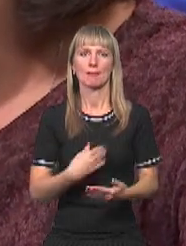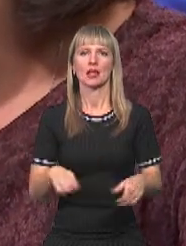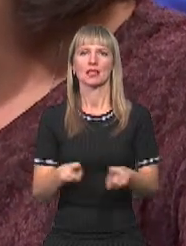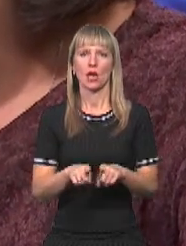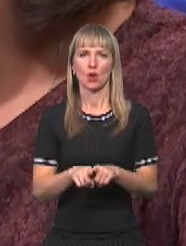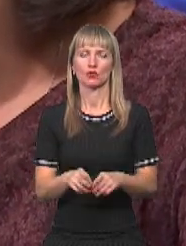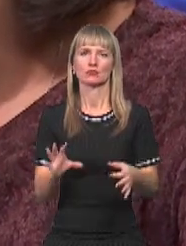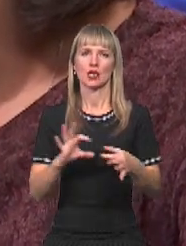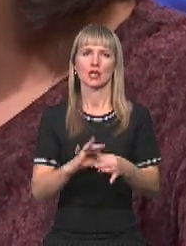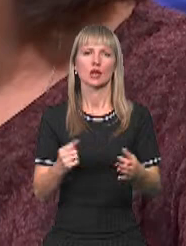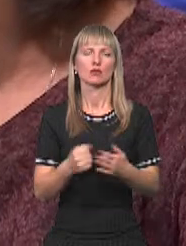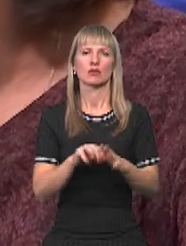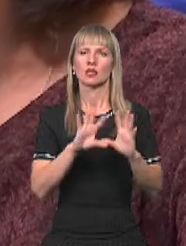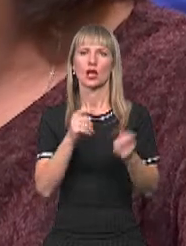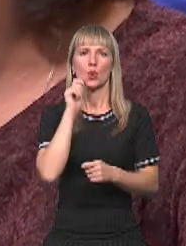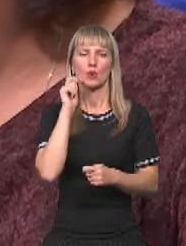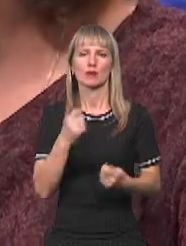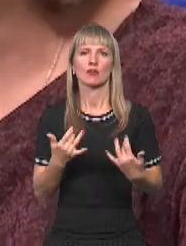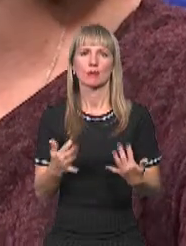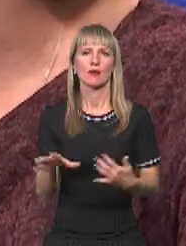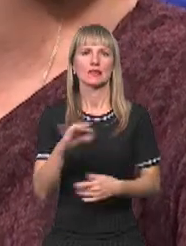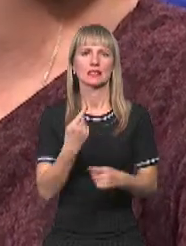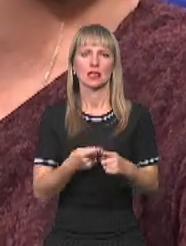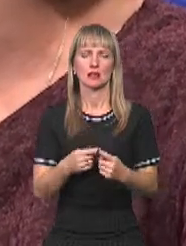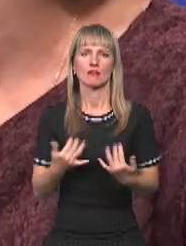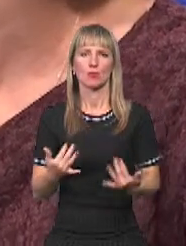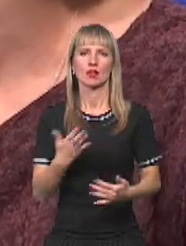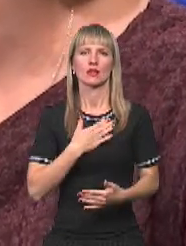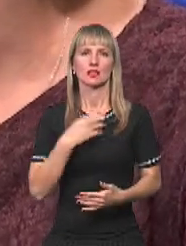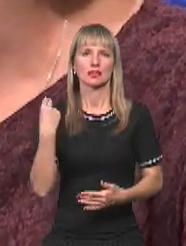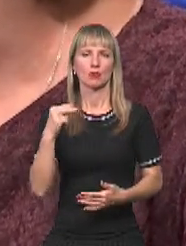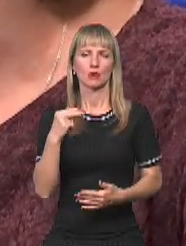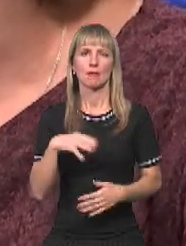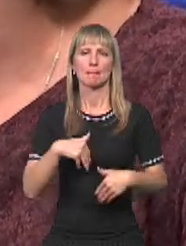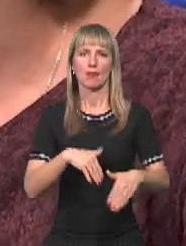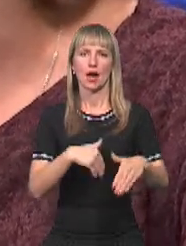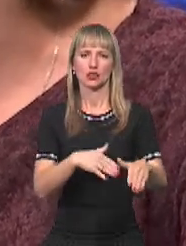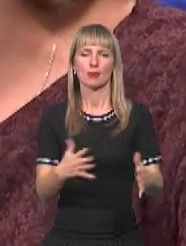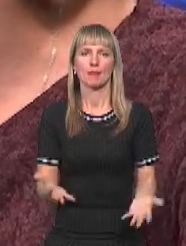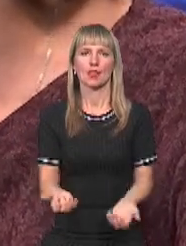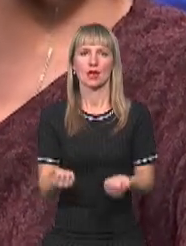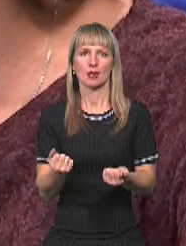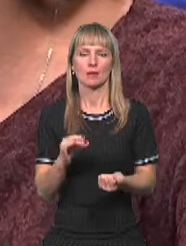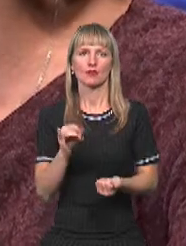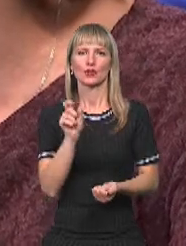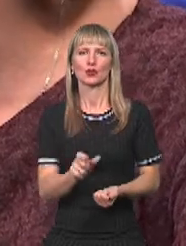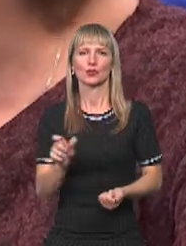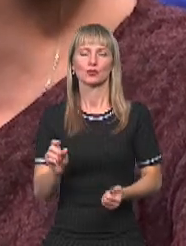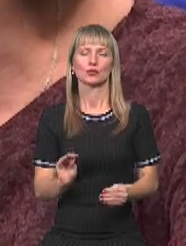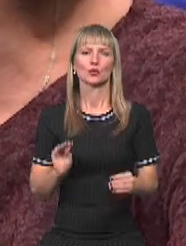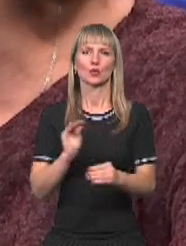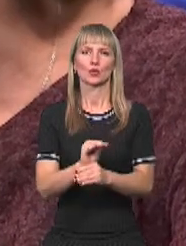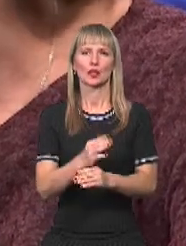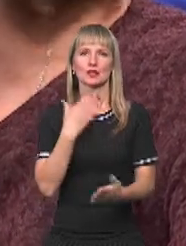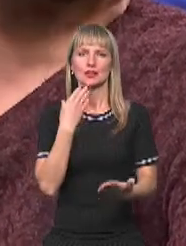також приєдналися до загальноукраїнських вимог, тобто всі ці вимоги наш Запорізький марш він підтримав. Люди і додав свої оце